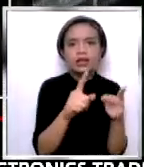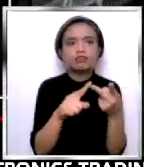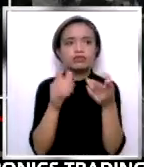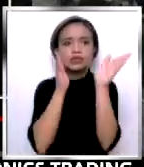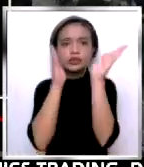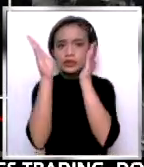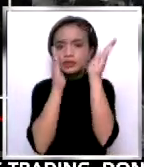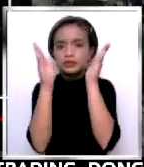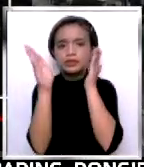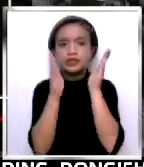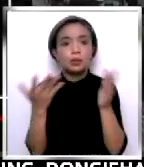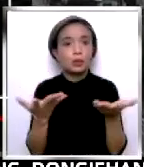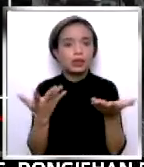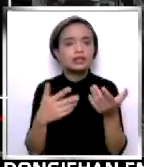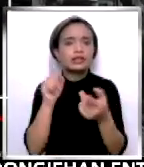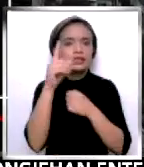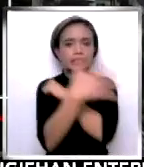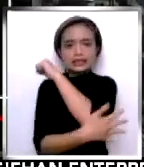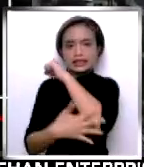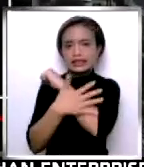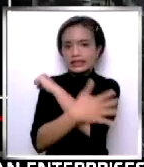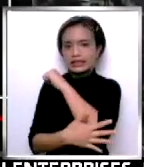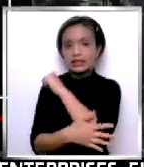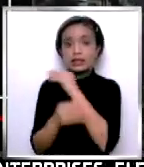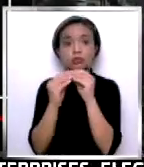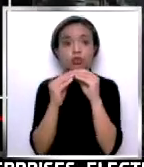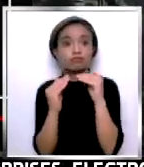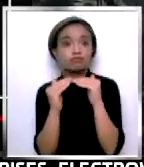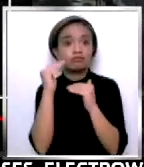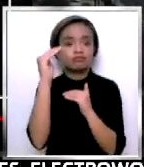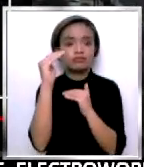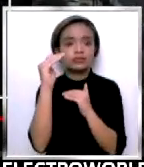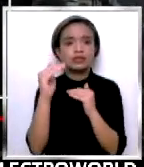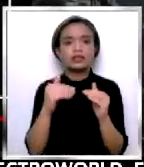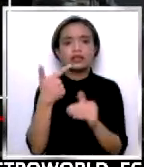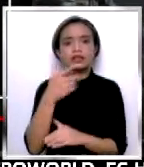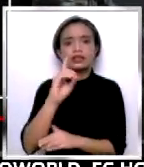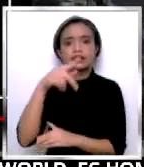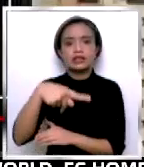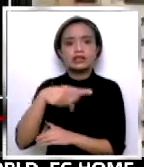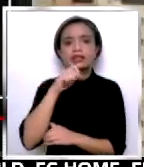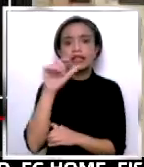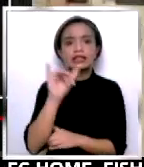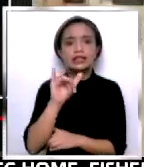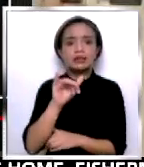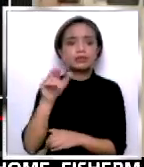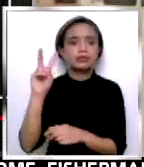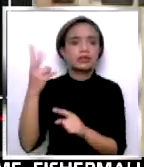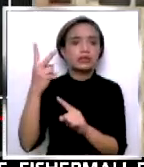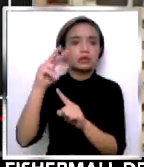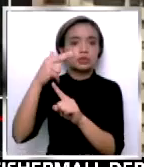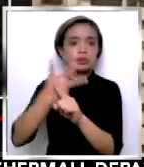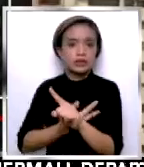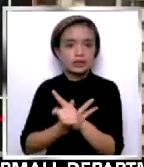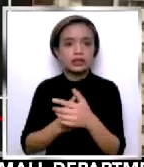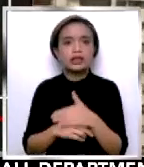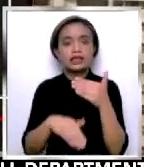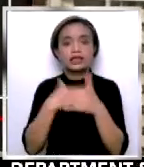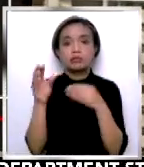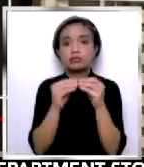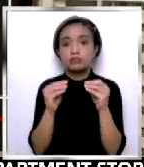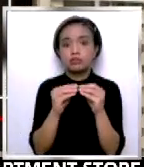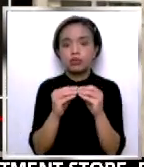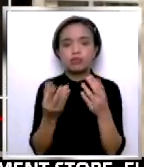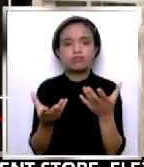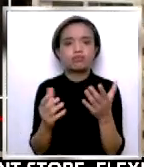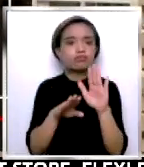loob ng bansa. Bagyang mas mataas yan sa GDP growth rate noong second quarter. At mas mabilis din sa paglago na